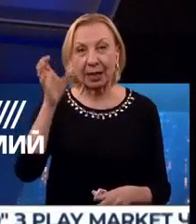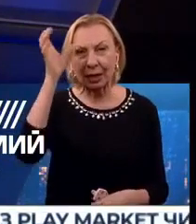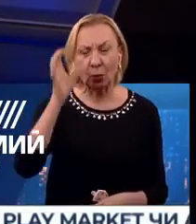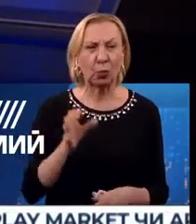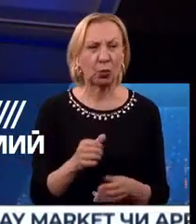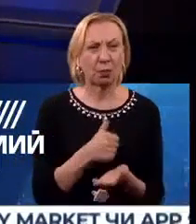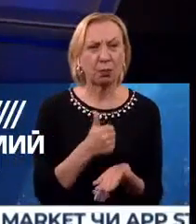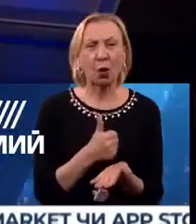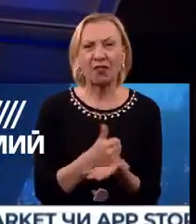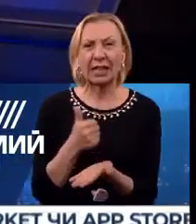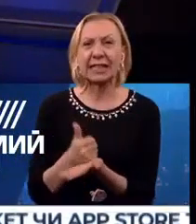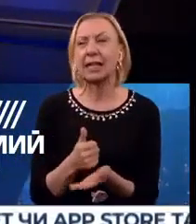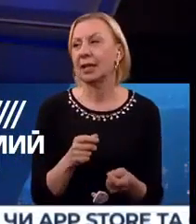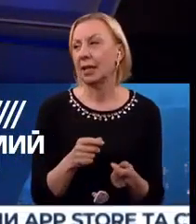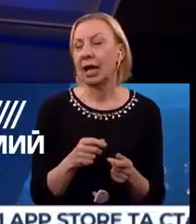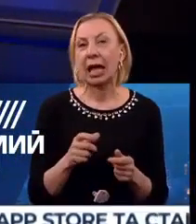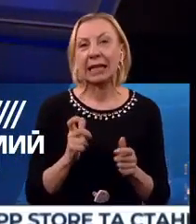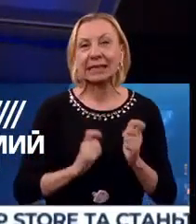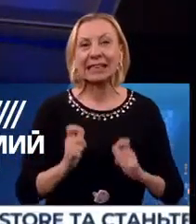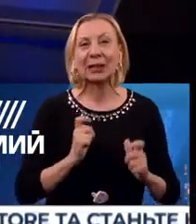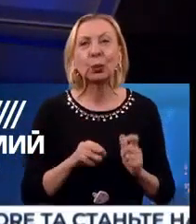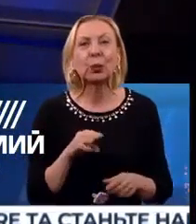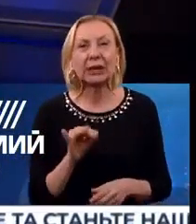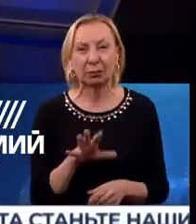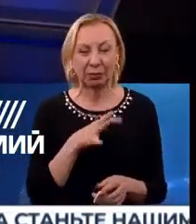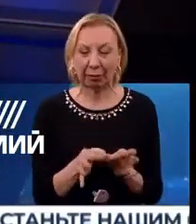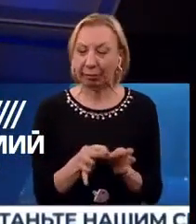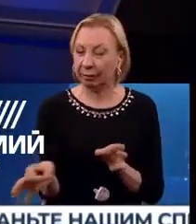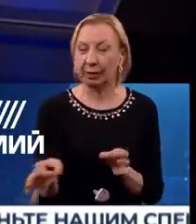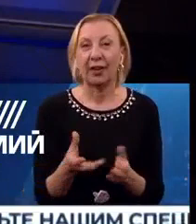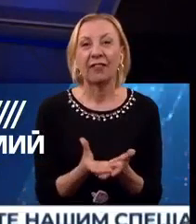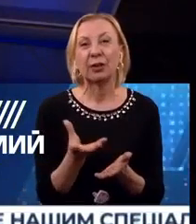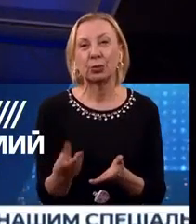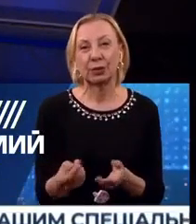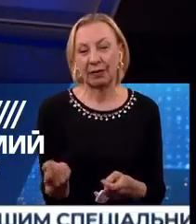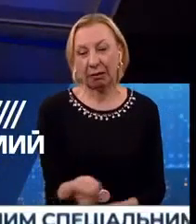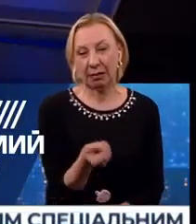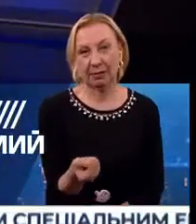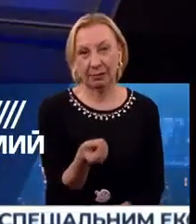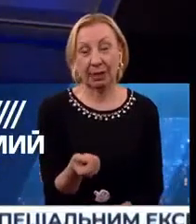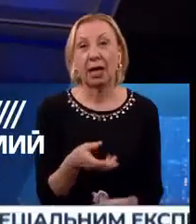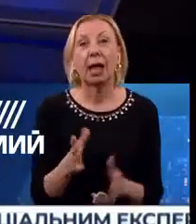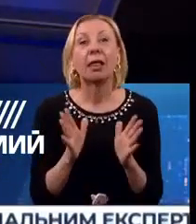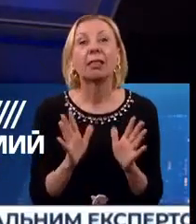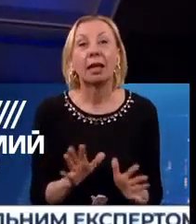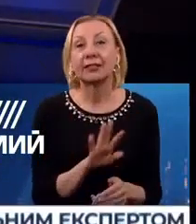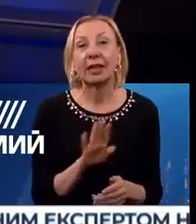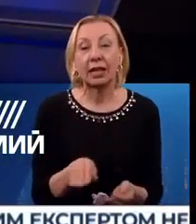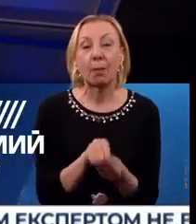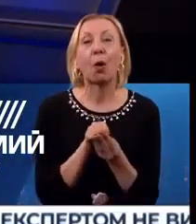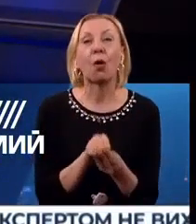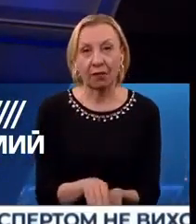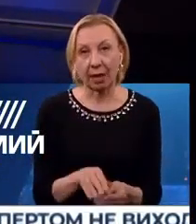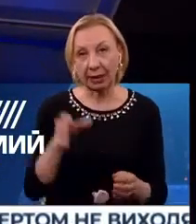провідні, вони були на периферії державної уваги і фінансувалися за остаточним принципом. Ледве не поховали